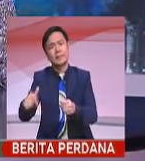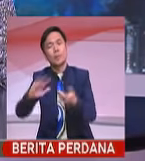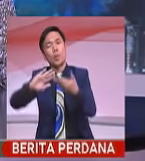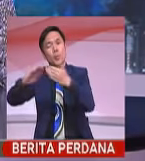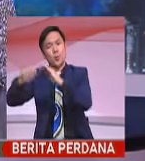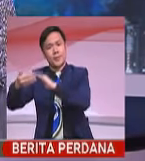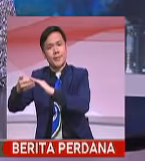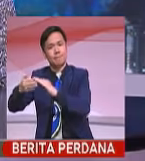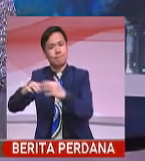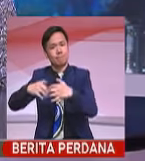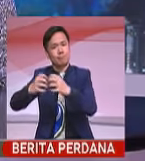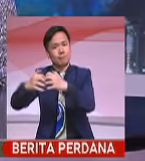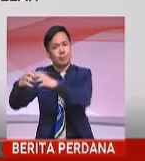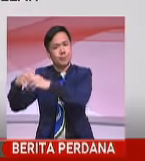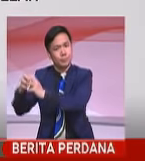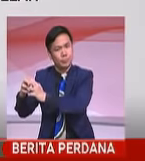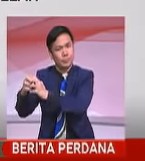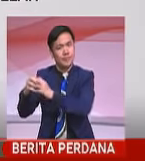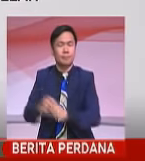komuniti.